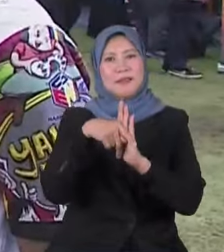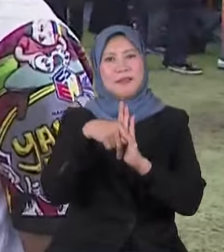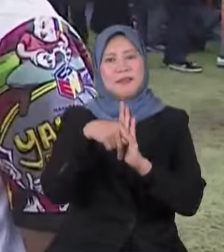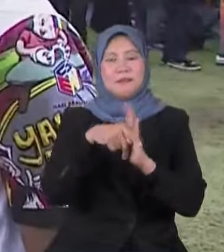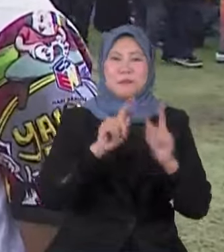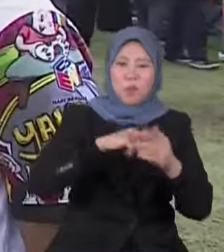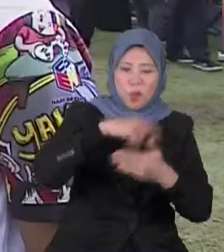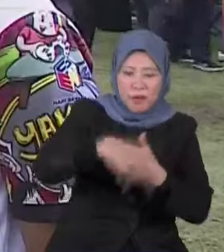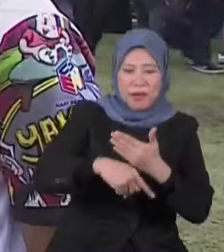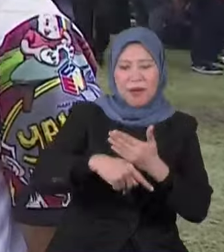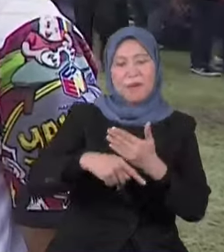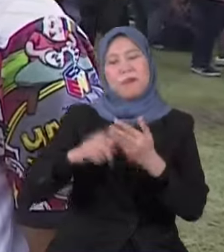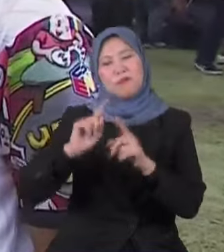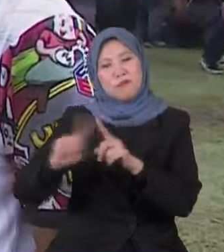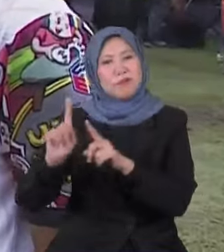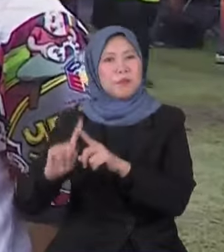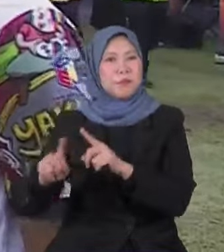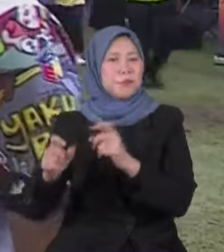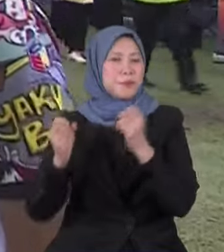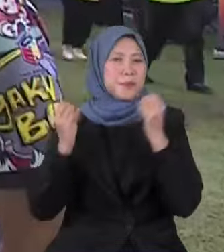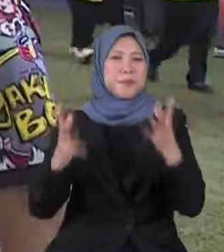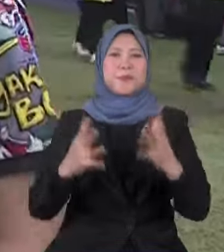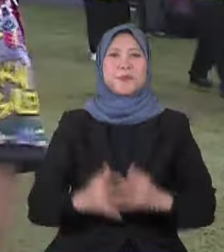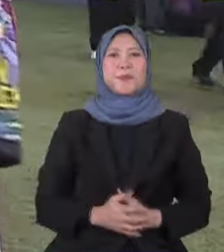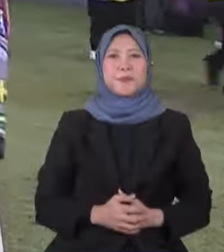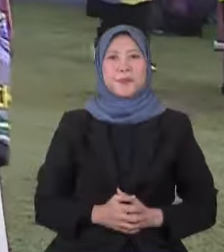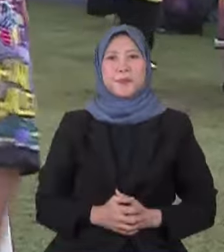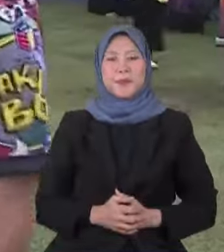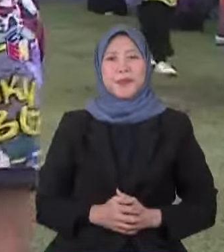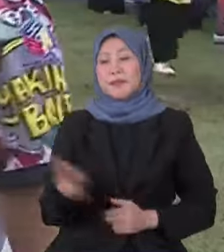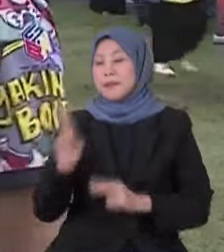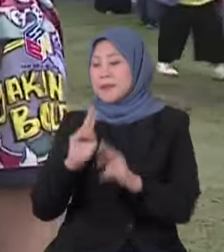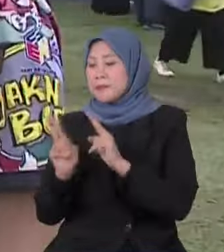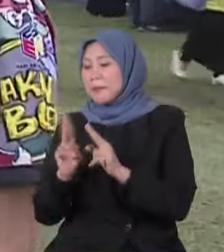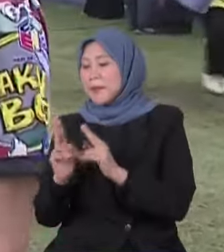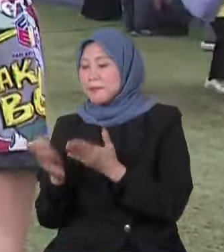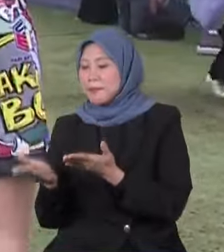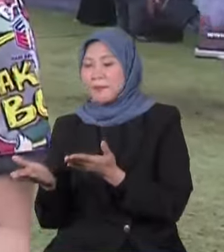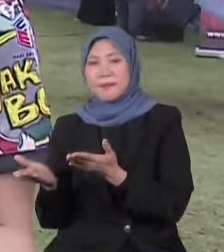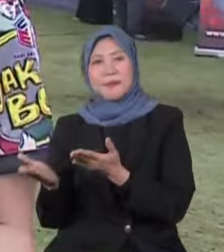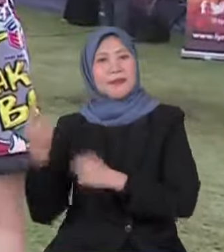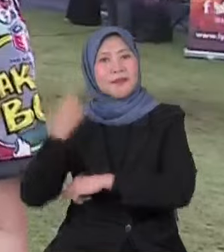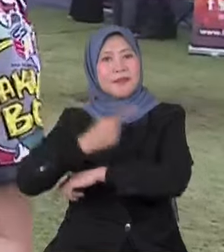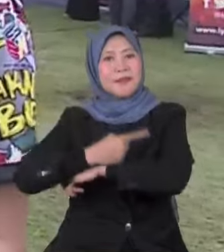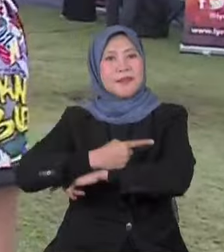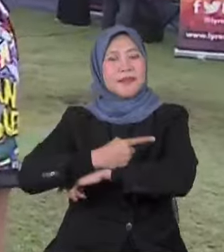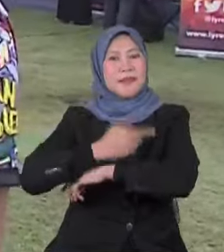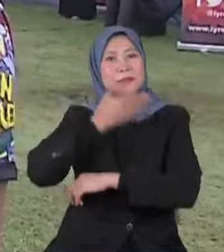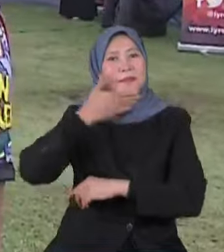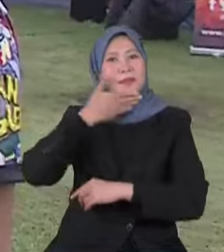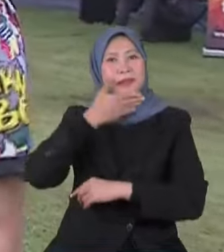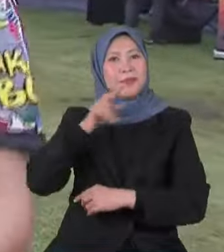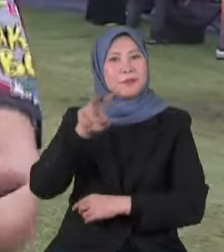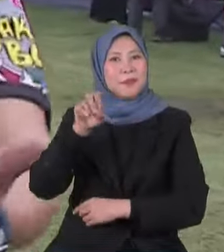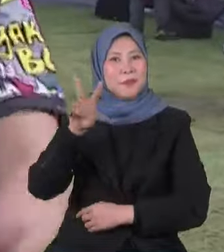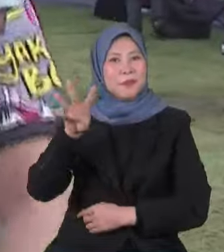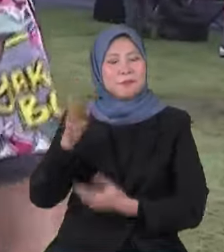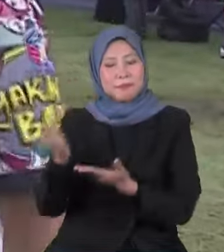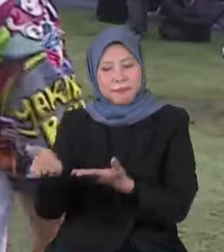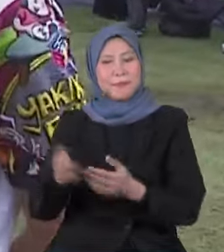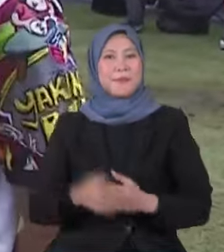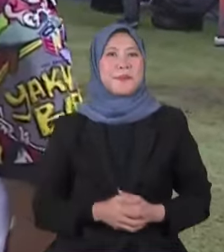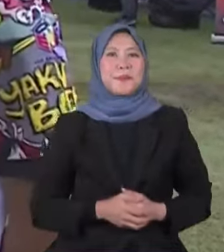banyak event yang akan diadakan pada hari ini. Dan juga kita nak ucapan sedikit bersempena dengan Hari Belia Negara 2024 ni untuk belia-belia